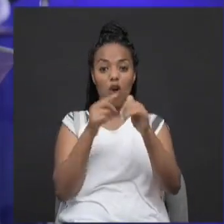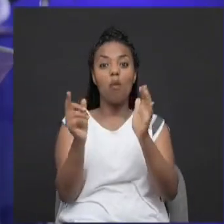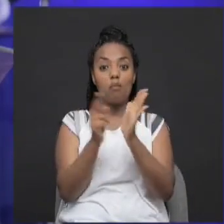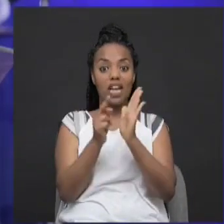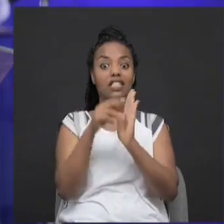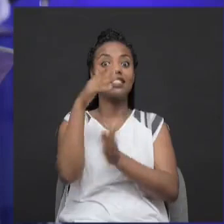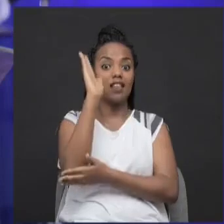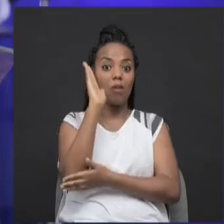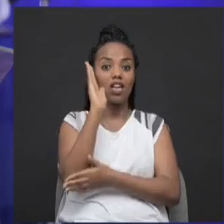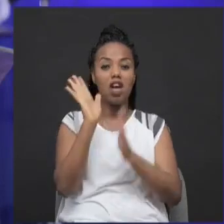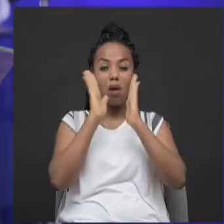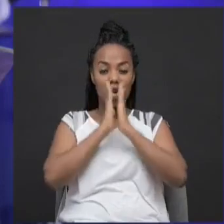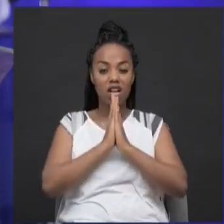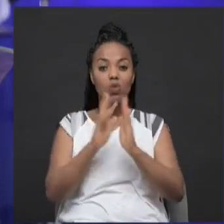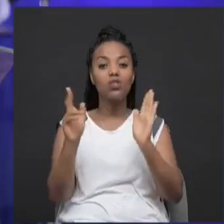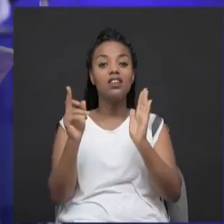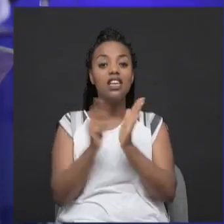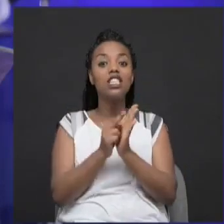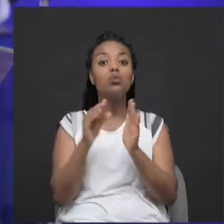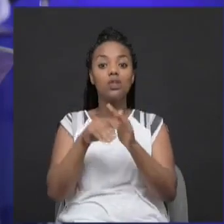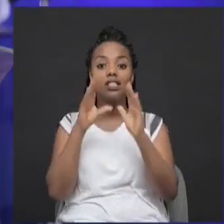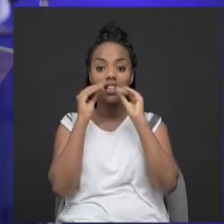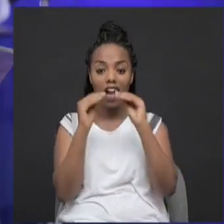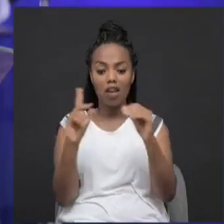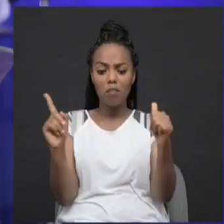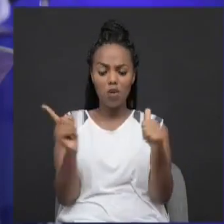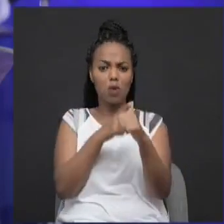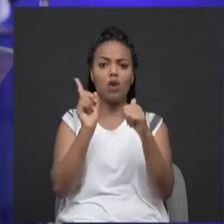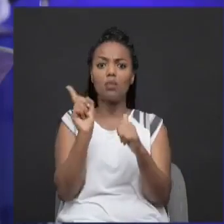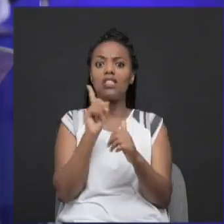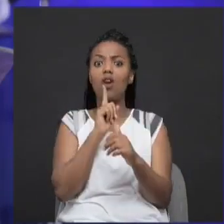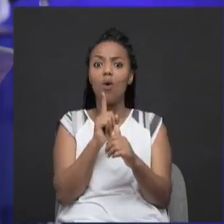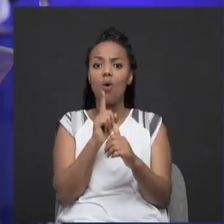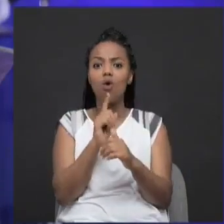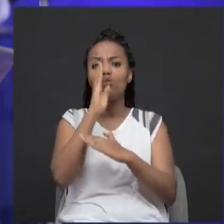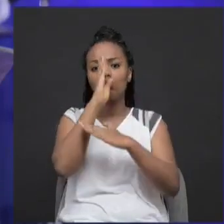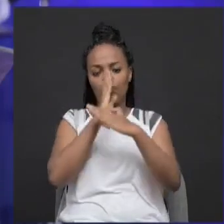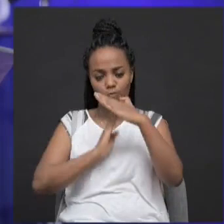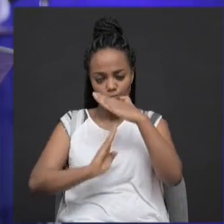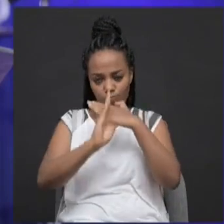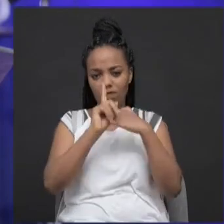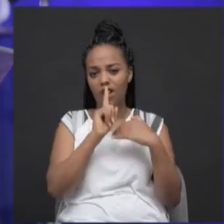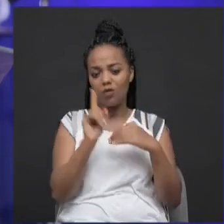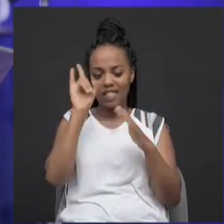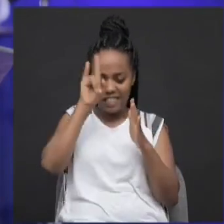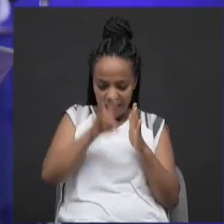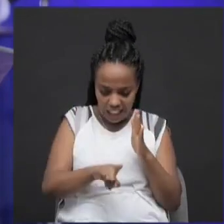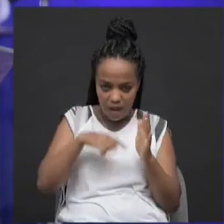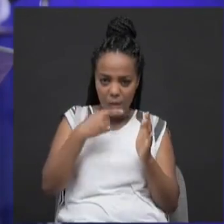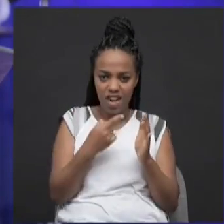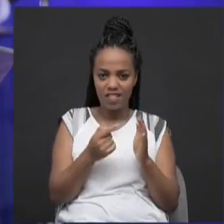እግዚአብሔር በጸሎት ሕግ ውስጥ ሲናገር የመጀመሪያው ምንድን ነው ማለት ነው? ትሕትና ነው፣ ዝቅ ማለት